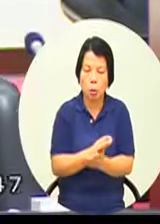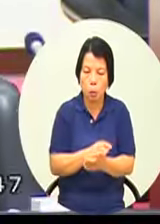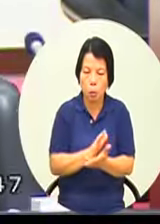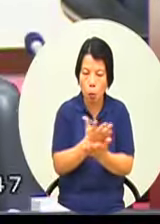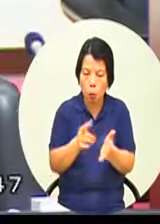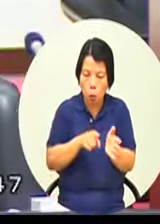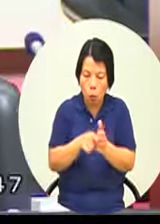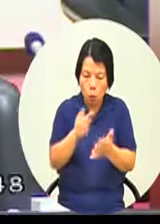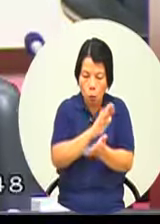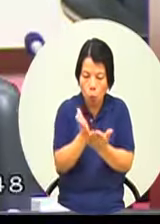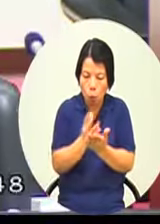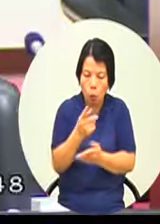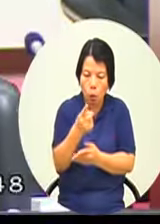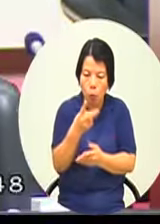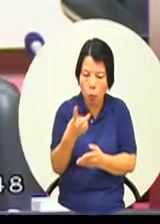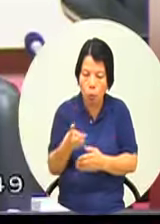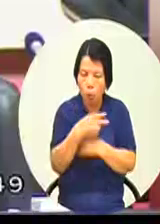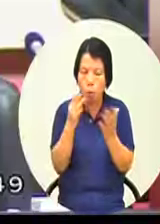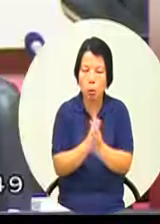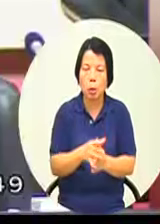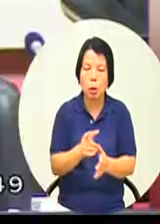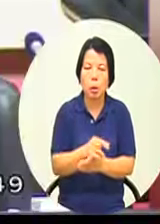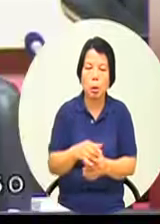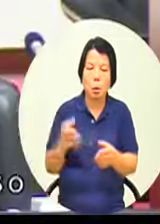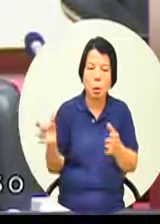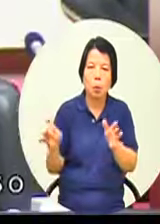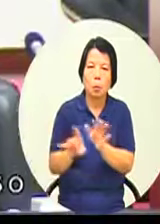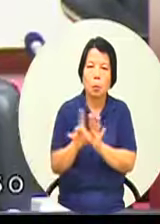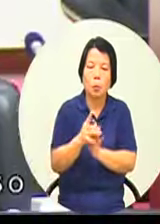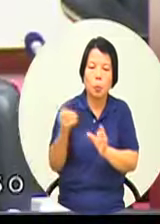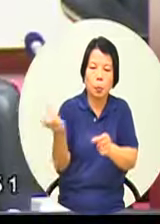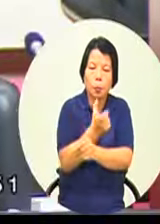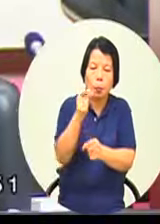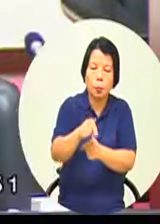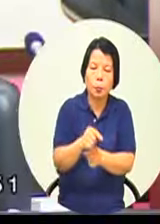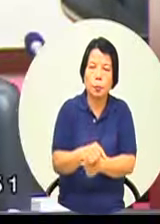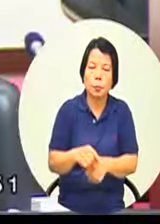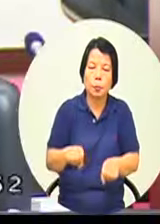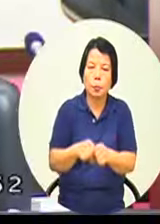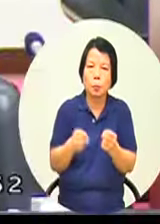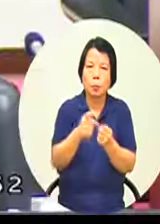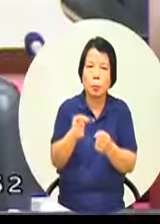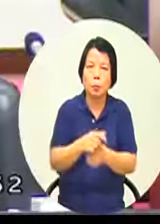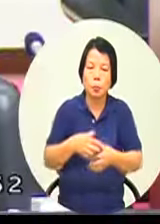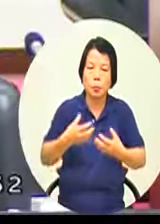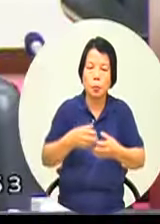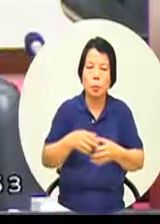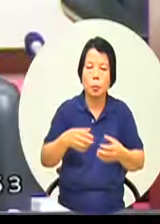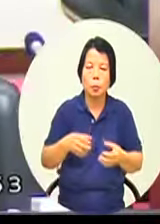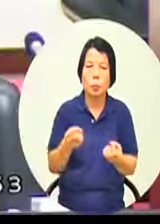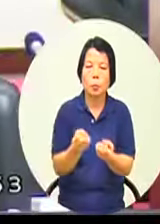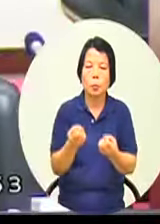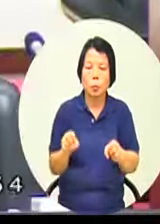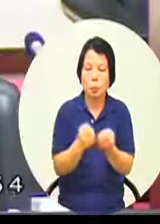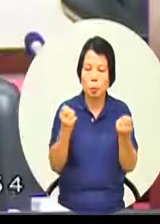为莫兰蒂台风造成的一个灾损啊，提出说明。可是，在农业局